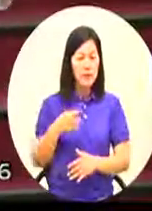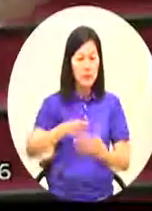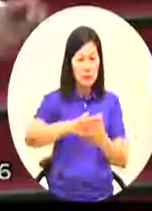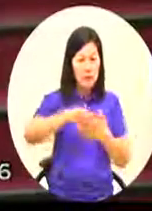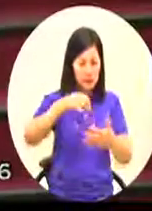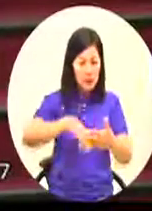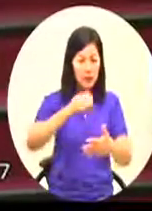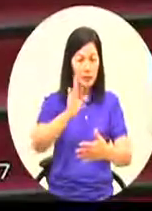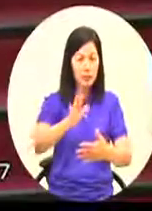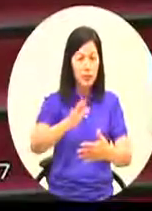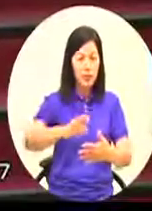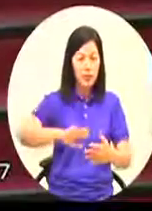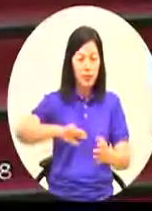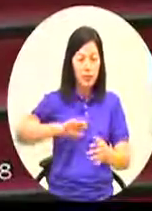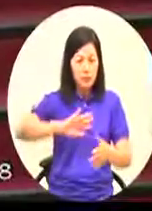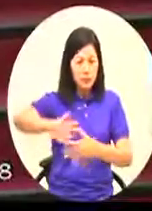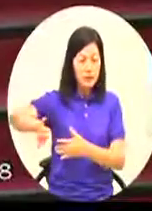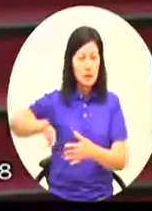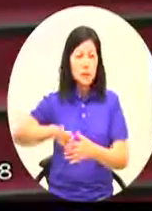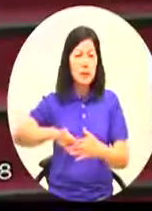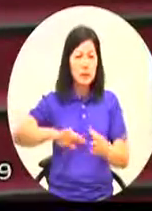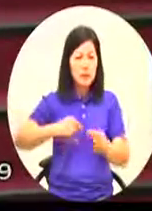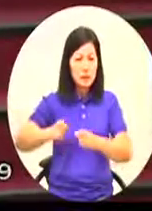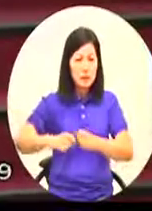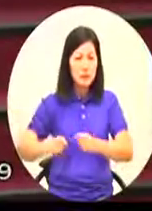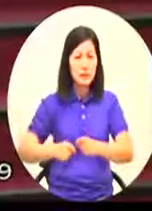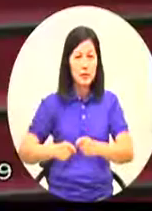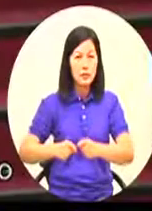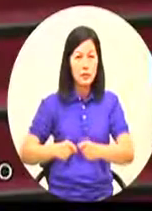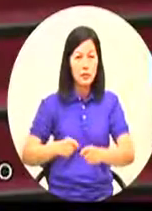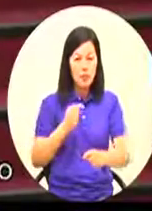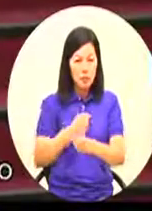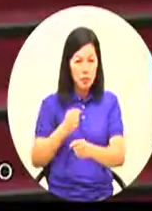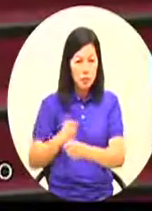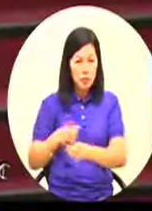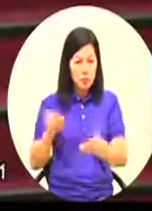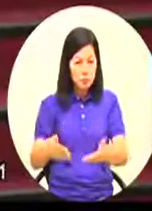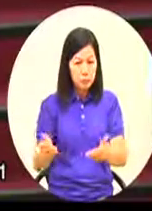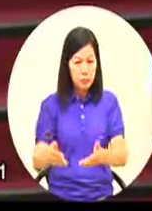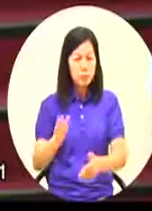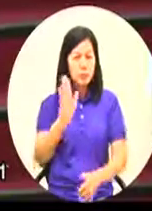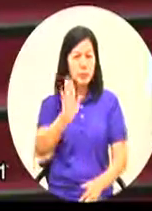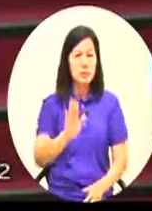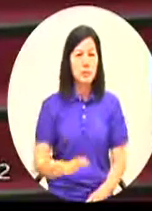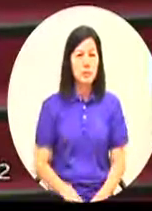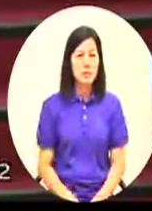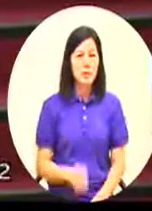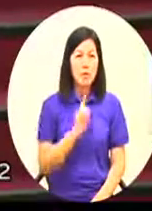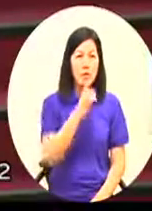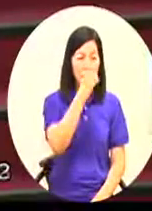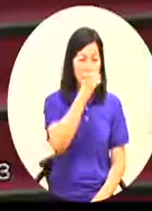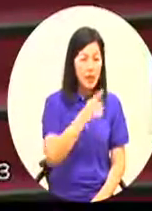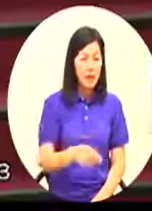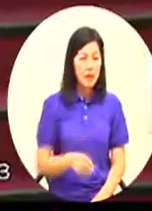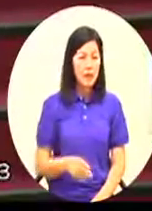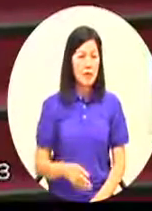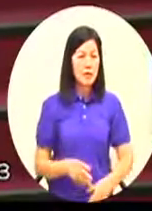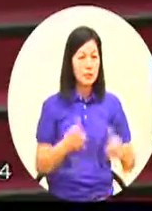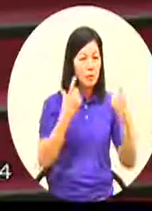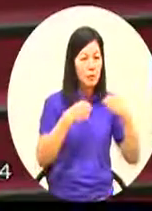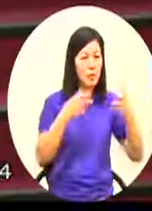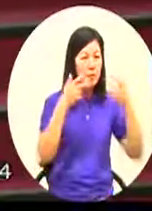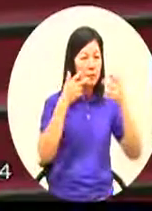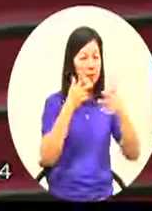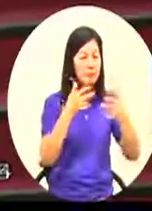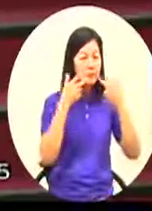中很多的方案，其实市政府呢也做了不少的建设，不是只有圆明会所